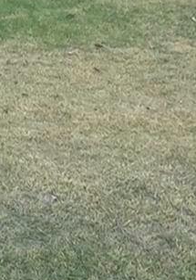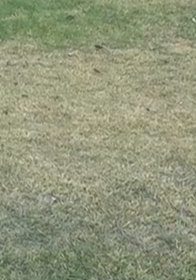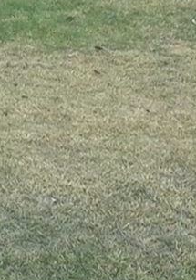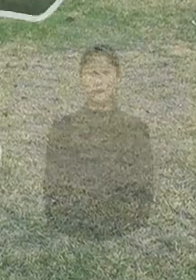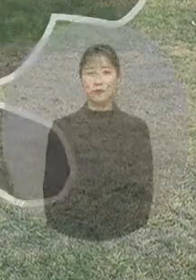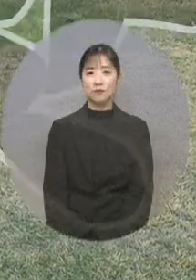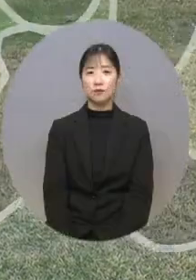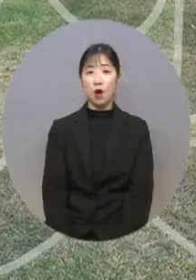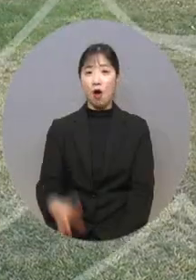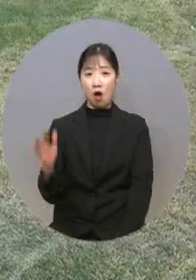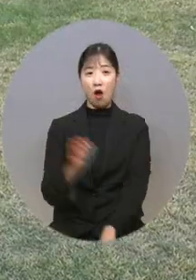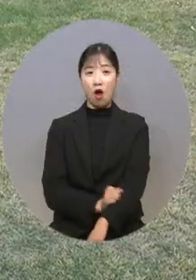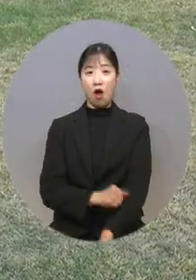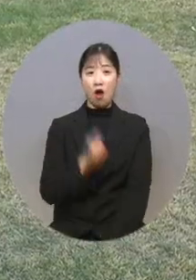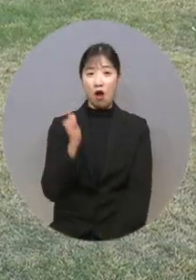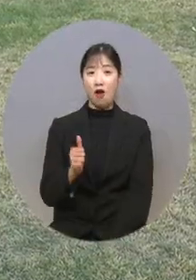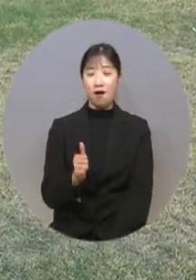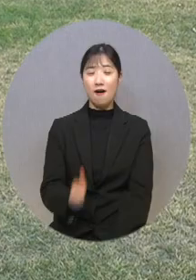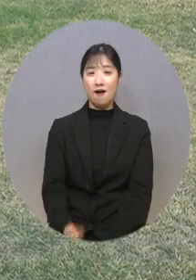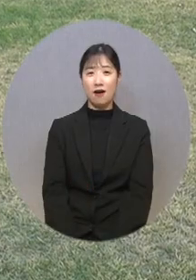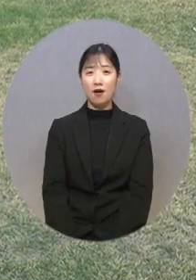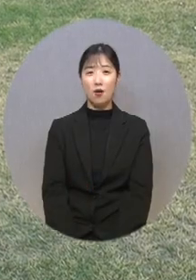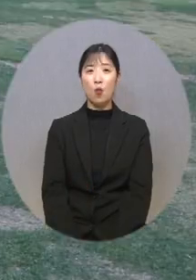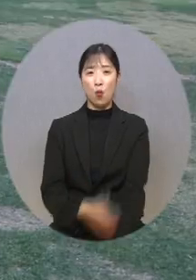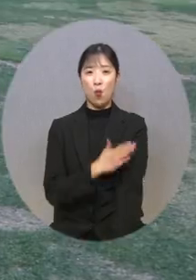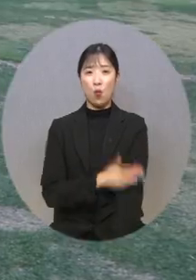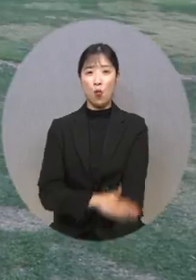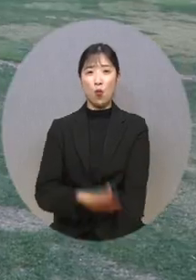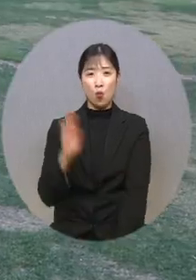샤! 와, 진짜 잘 쳤다.